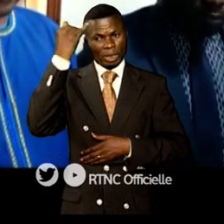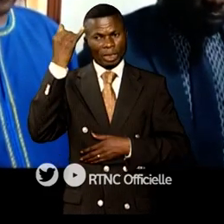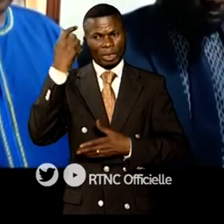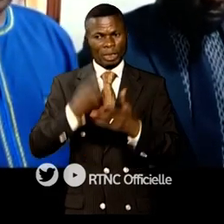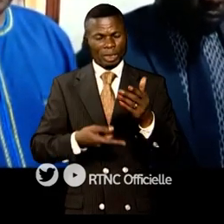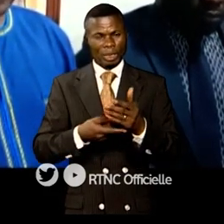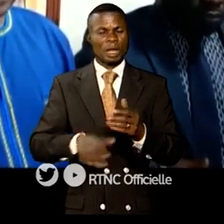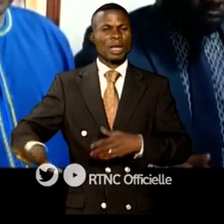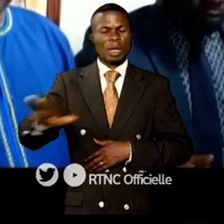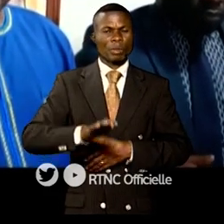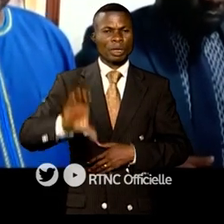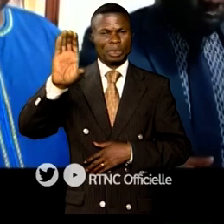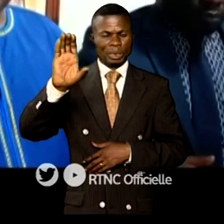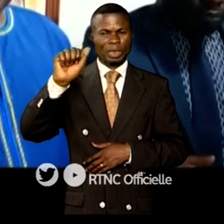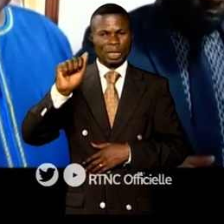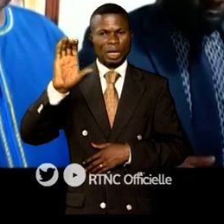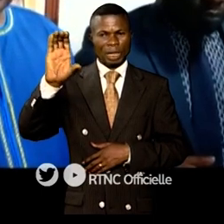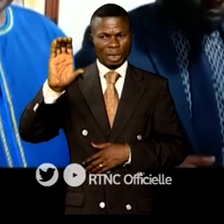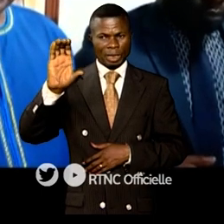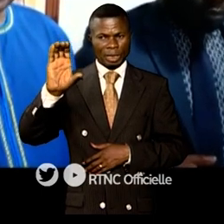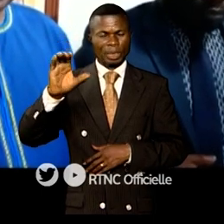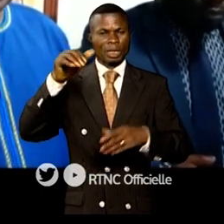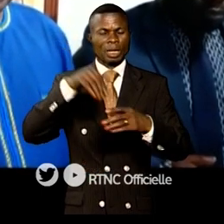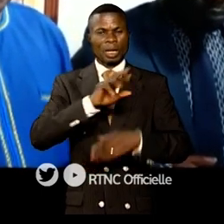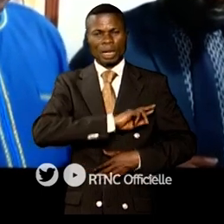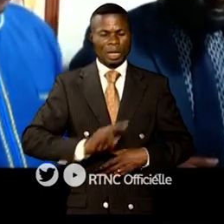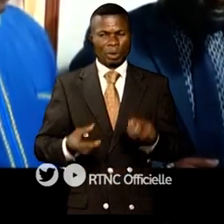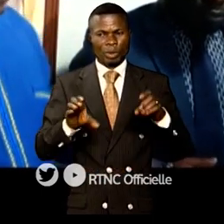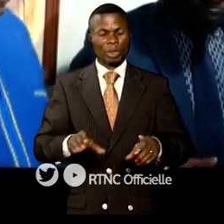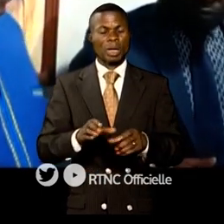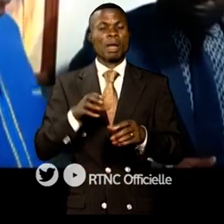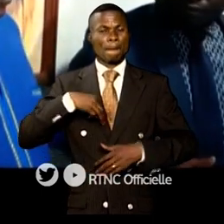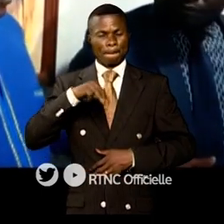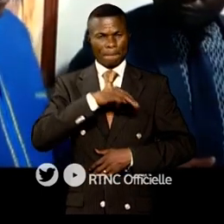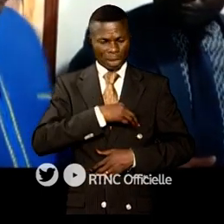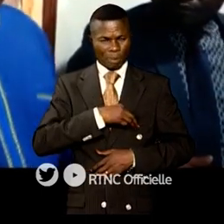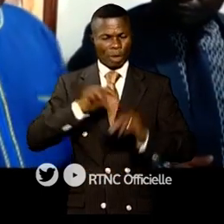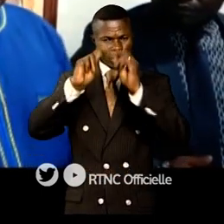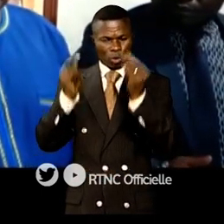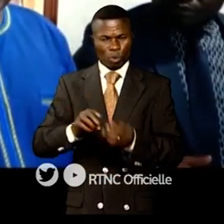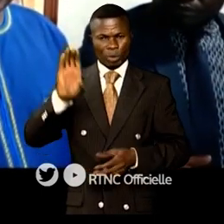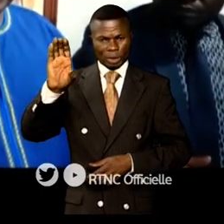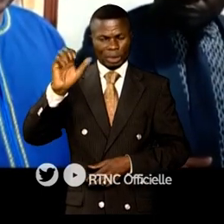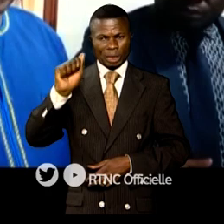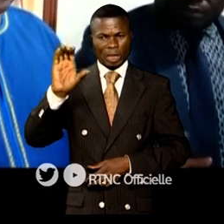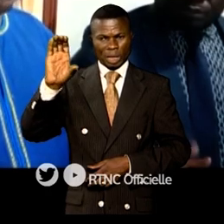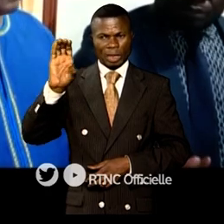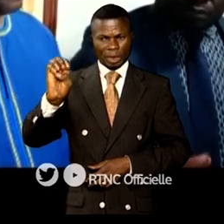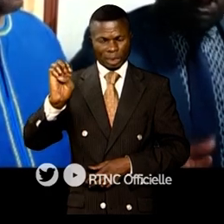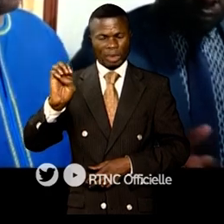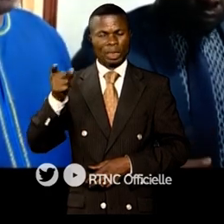de la CEAC parce que le Congo démocratique est parti des pays de la CEAC. Nous avons des amis